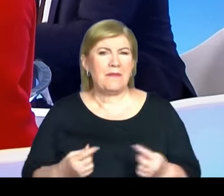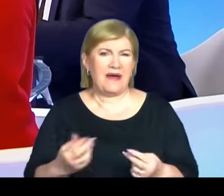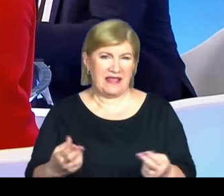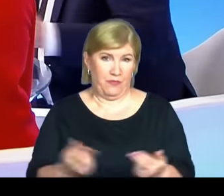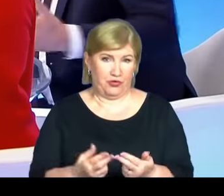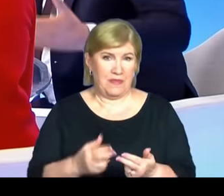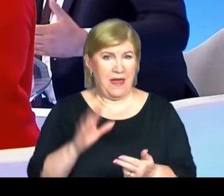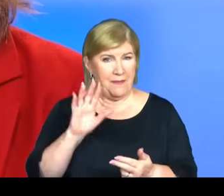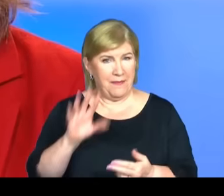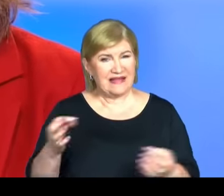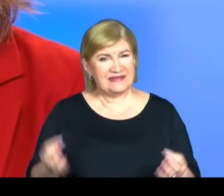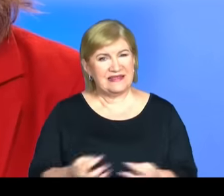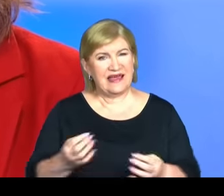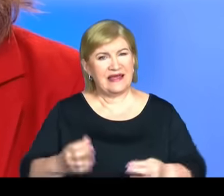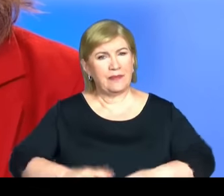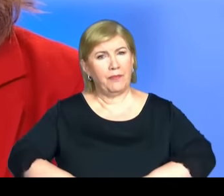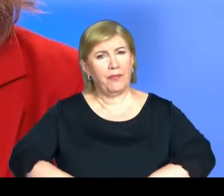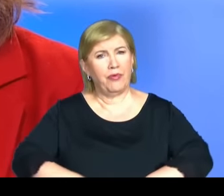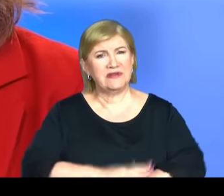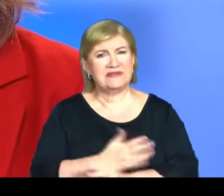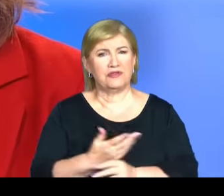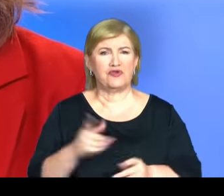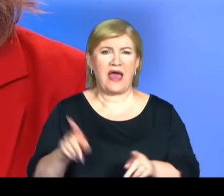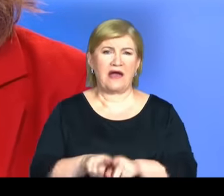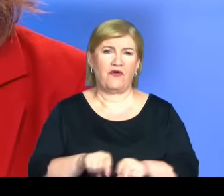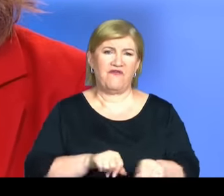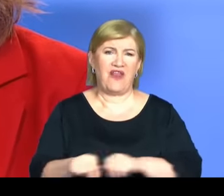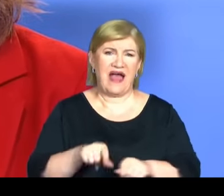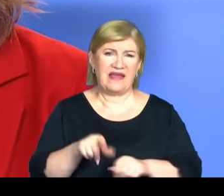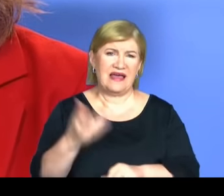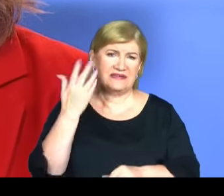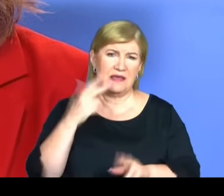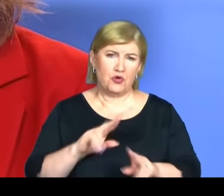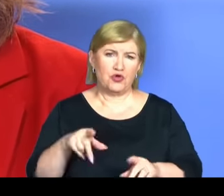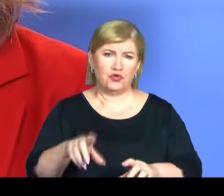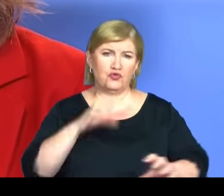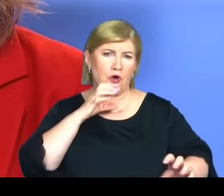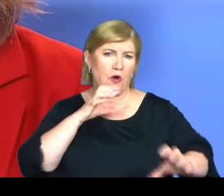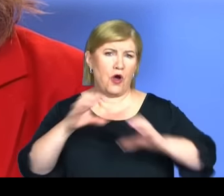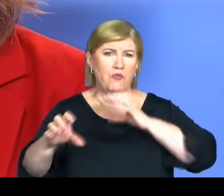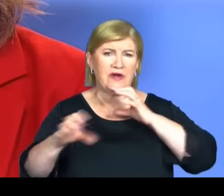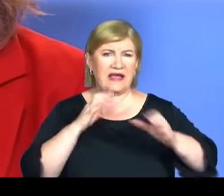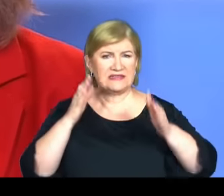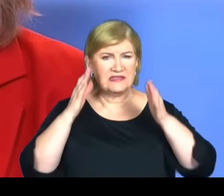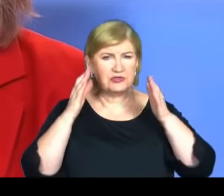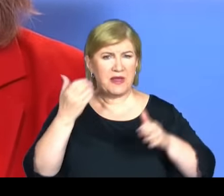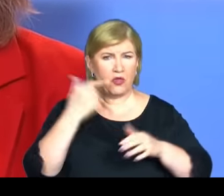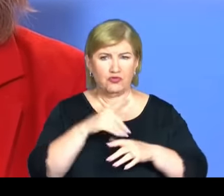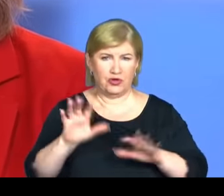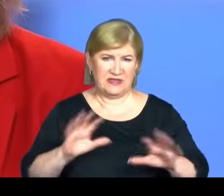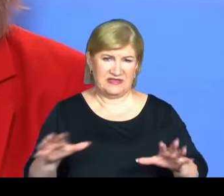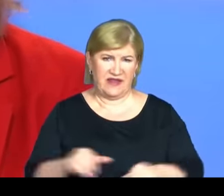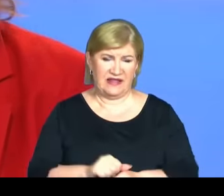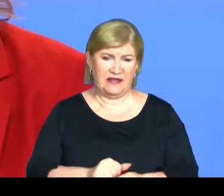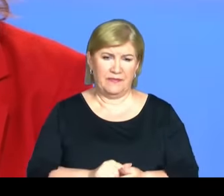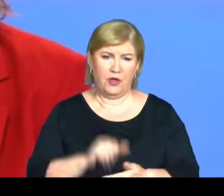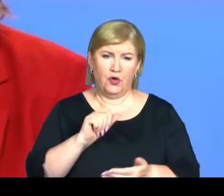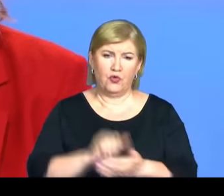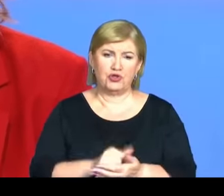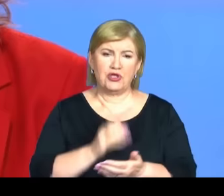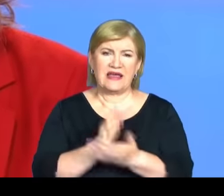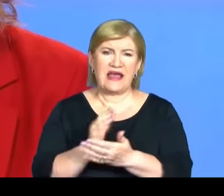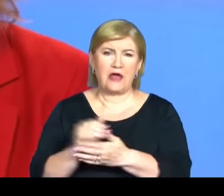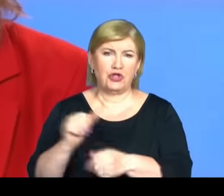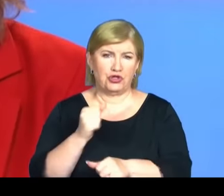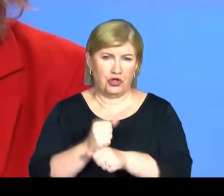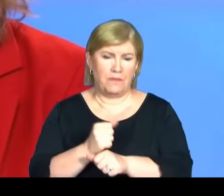Máte nejaký taký pocit, že ste ako vláda možno túto komunikáciu smerom k ľuďom nezvládli? Pozrite, určite každý, kto robí